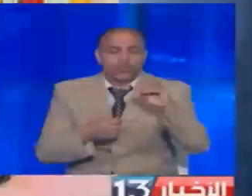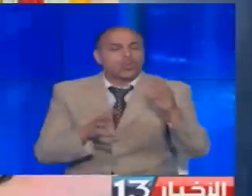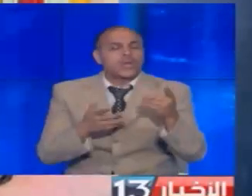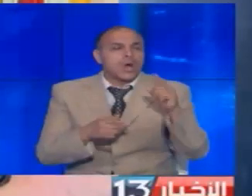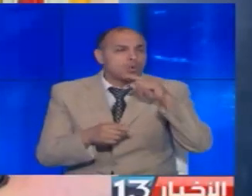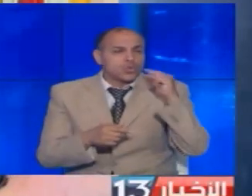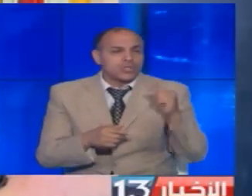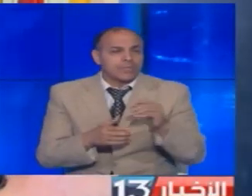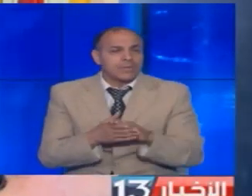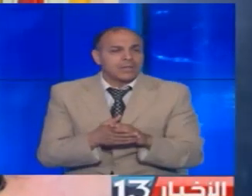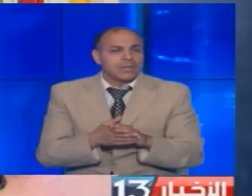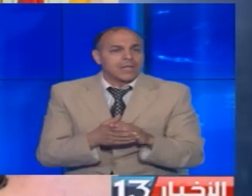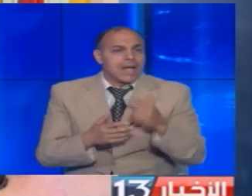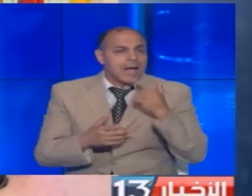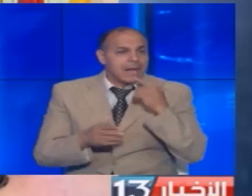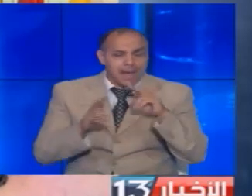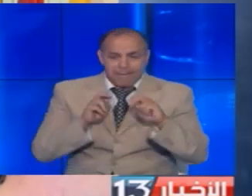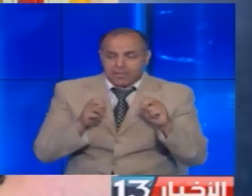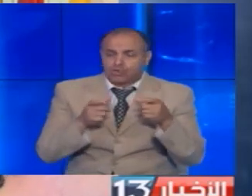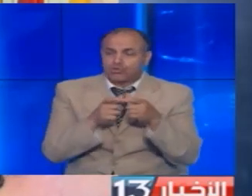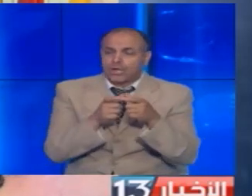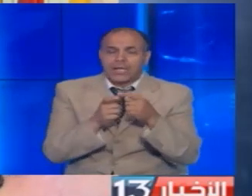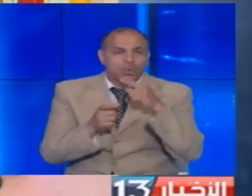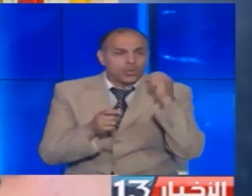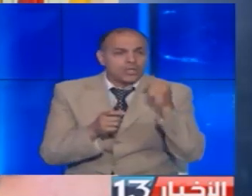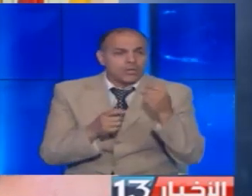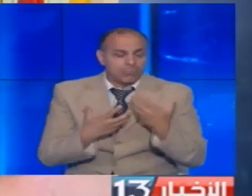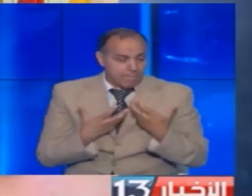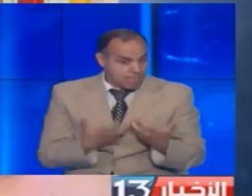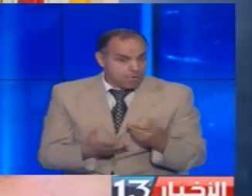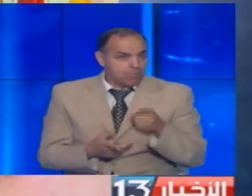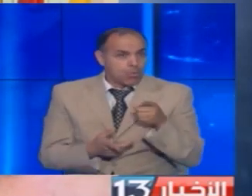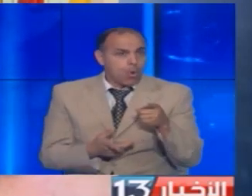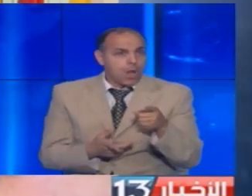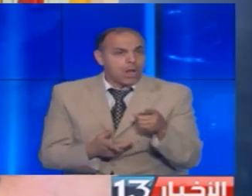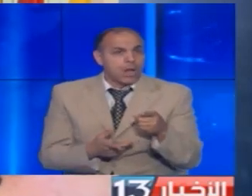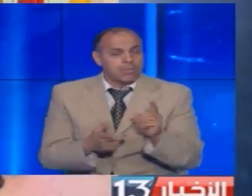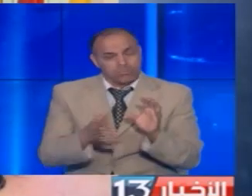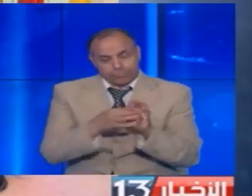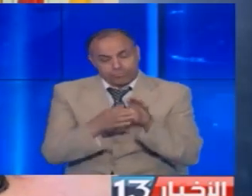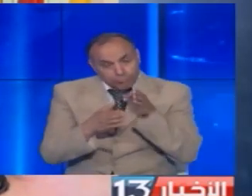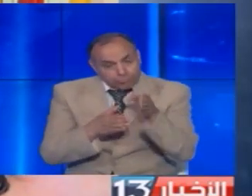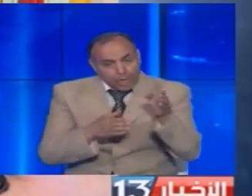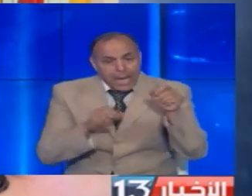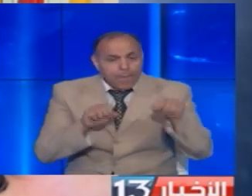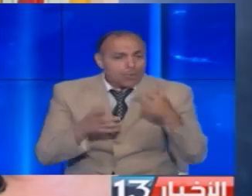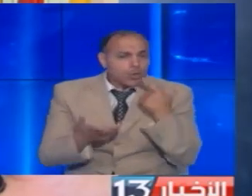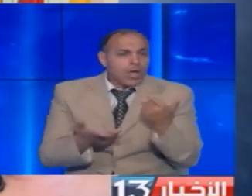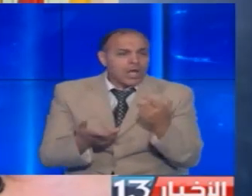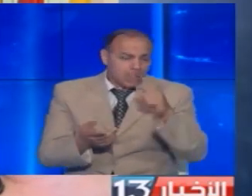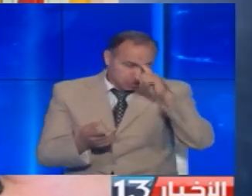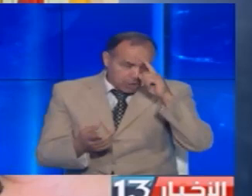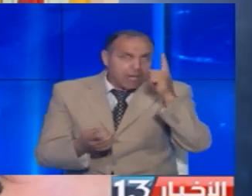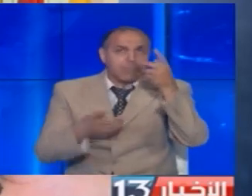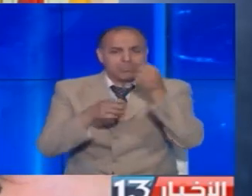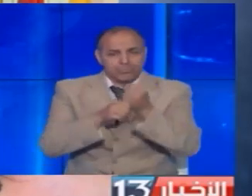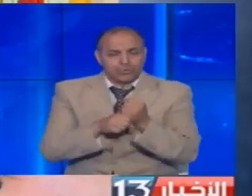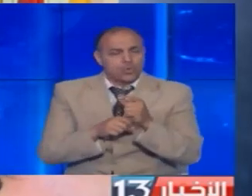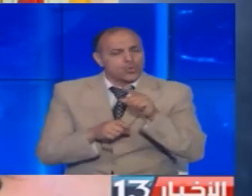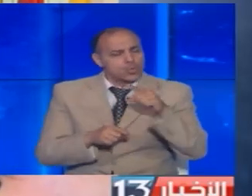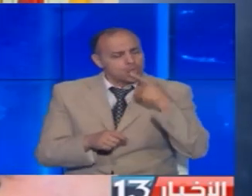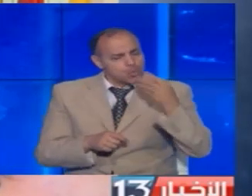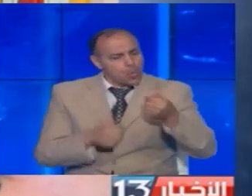مركز مخزون الصادرات حطنا بالمؤسسه التونسيه الرغبه في اقتحام السوق هذايا، وانا قاعدين وان شاء الله ربي يوفقنا. سوق